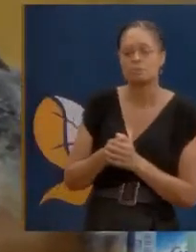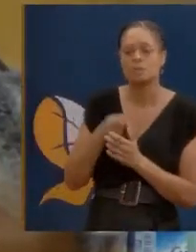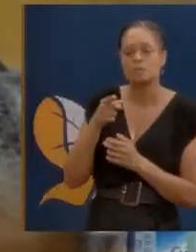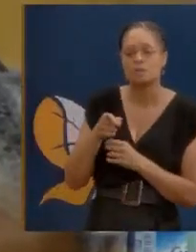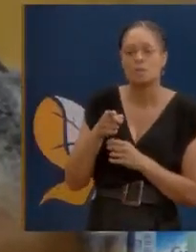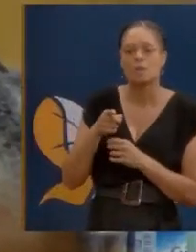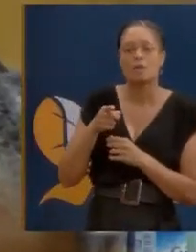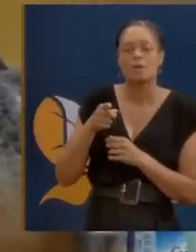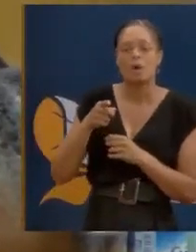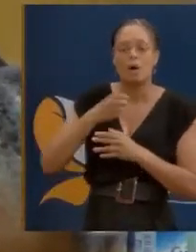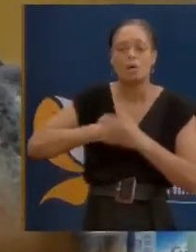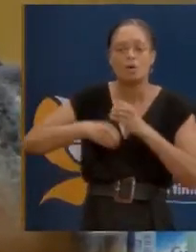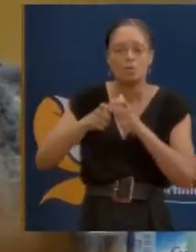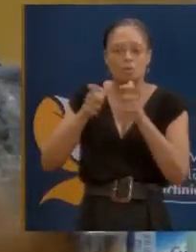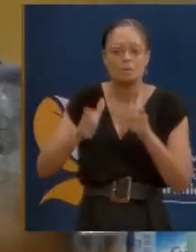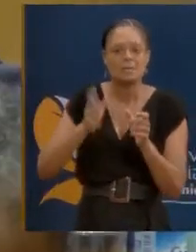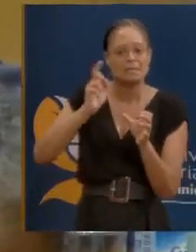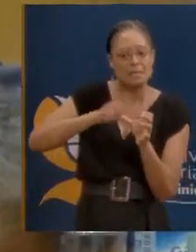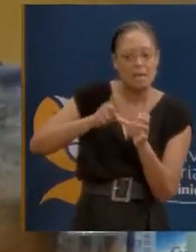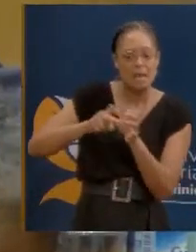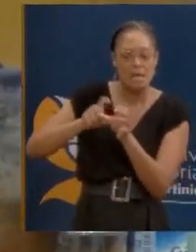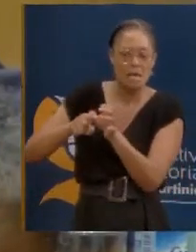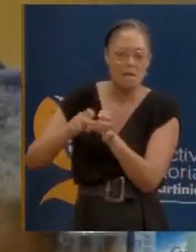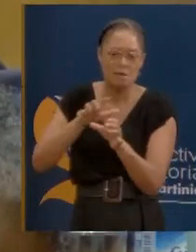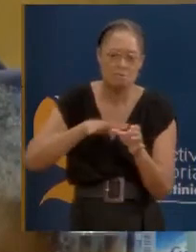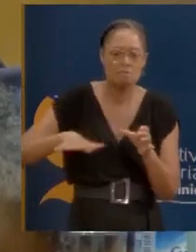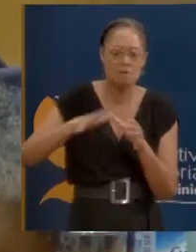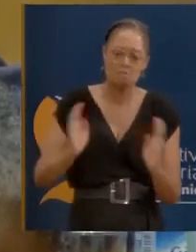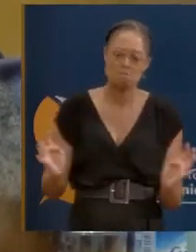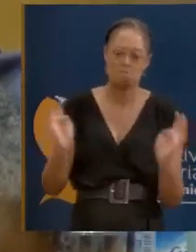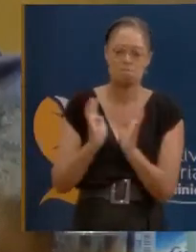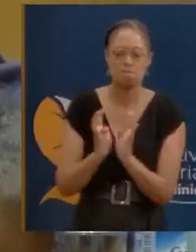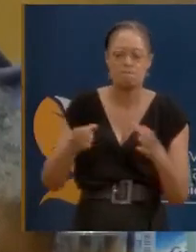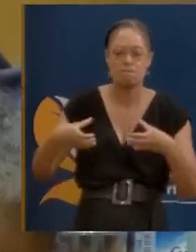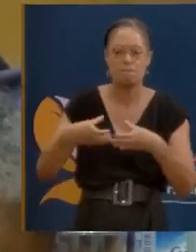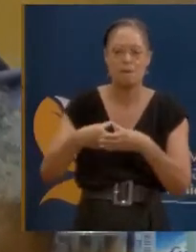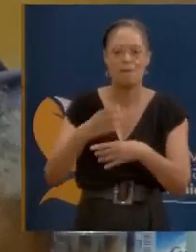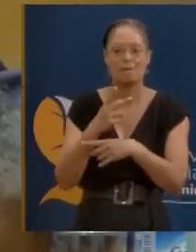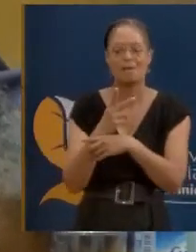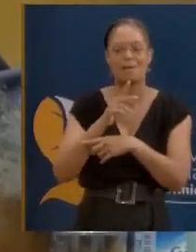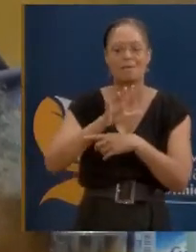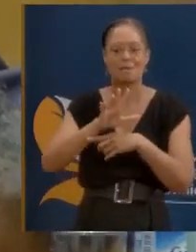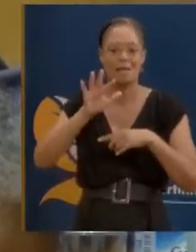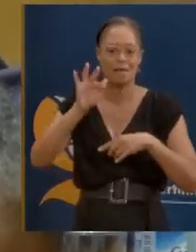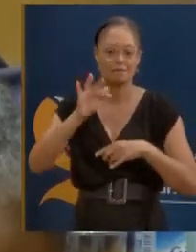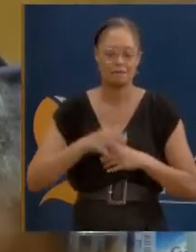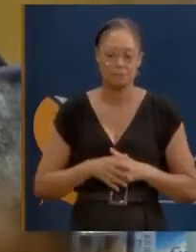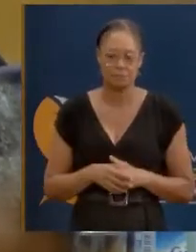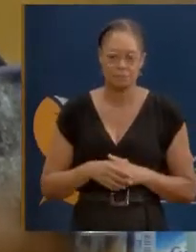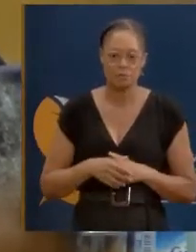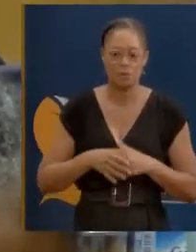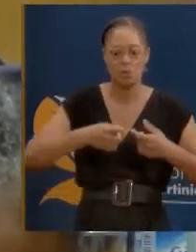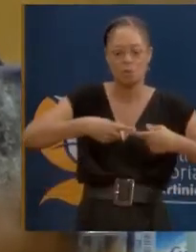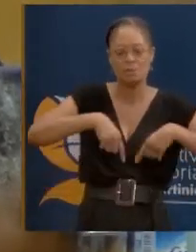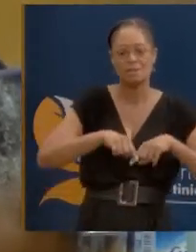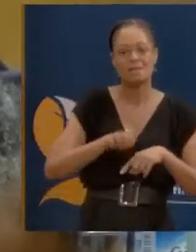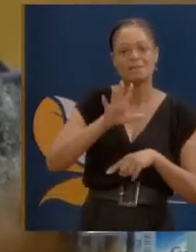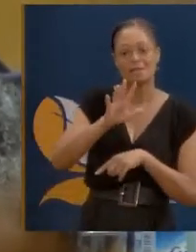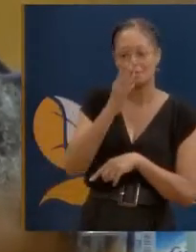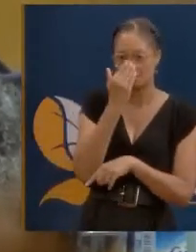les organisations syndicales, qui s'étaient mis en collectif qu'on a appelé le K5F, le comité du 5